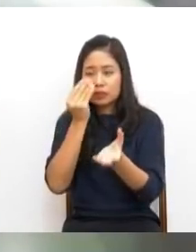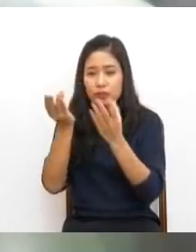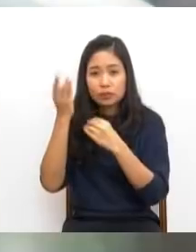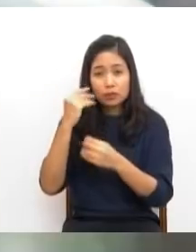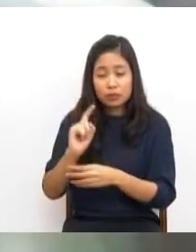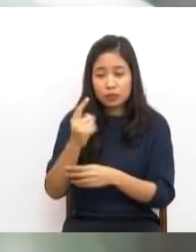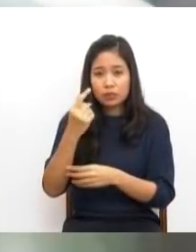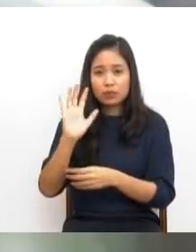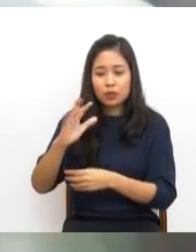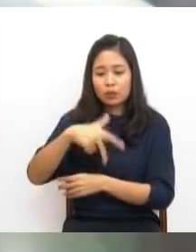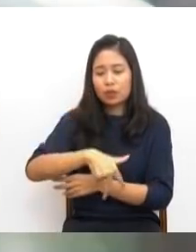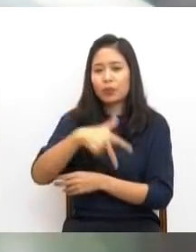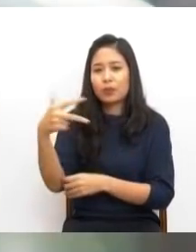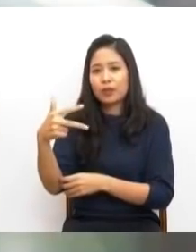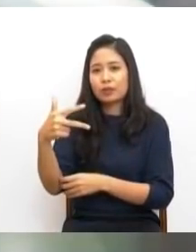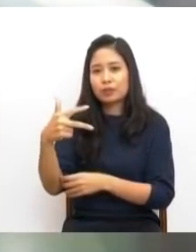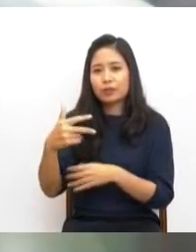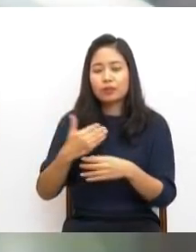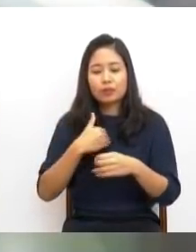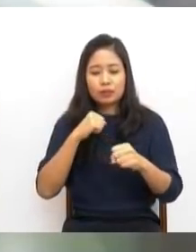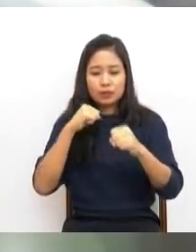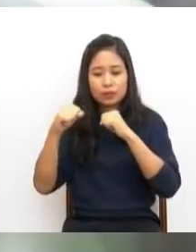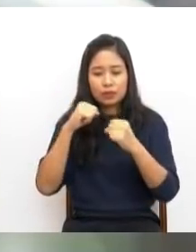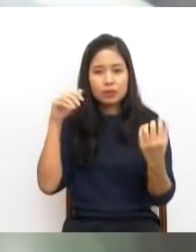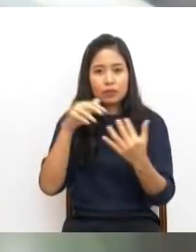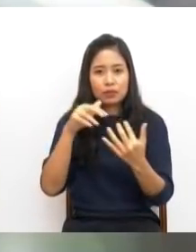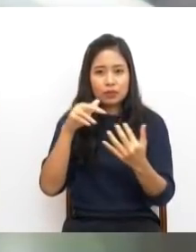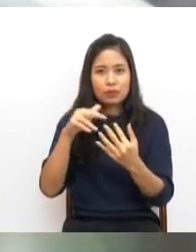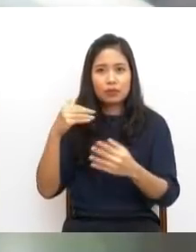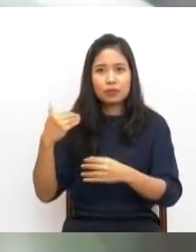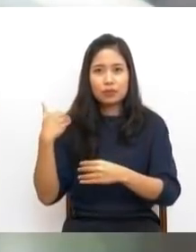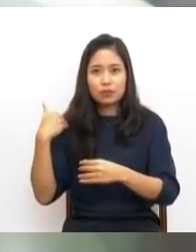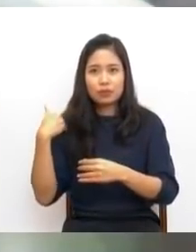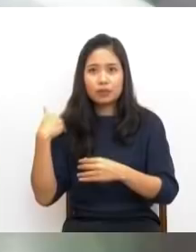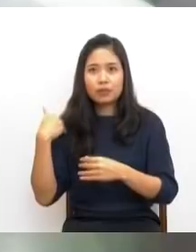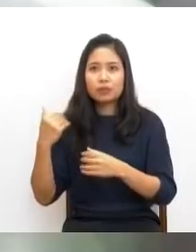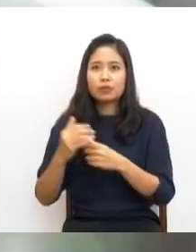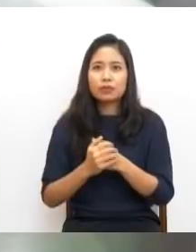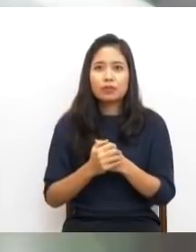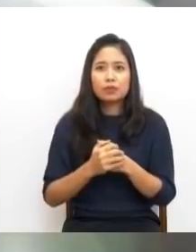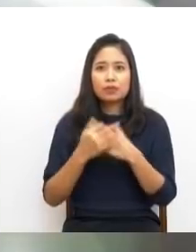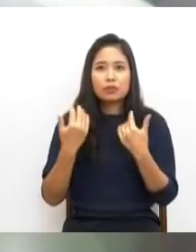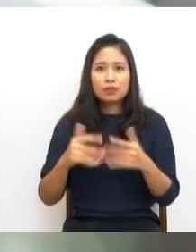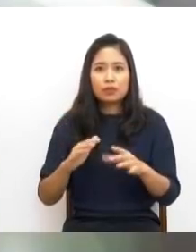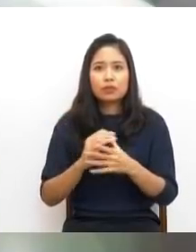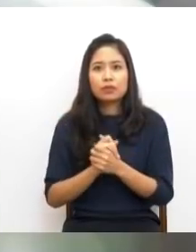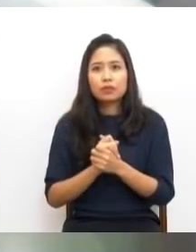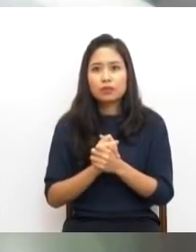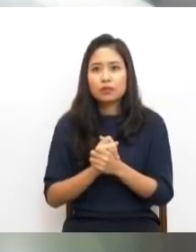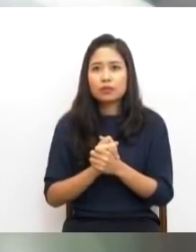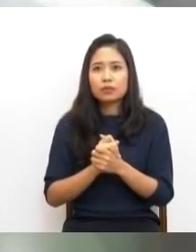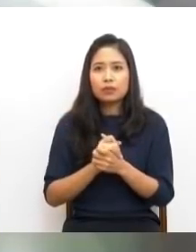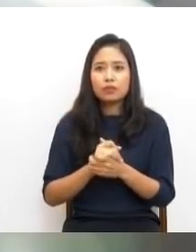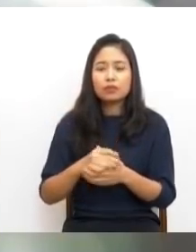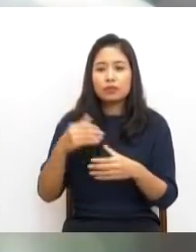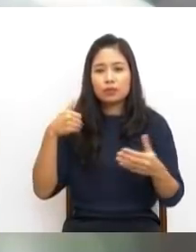ทย PBS นะคะแล้วก็จะมีสื่อเป็นแบบโคดดิ้งการ์ดเป็นแอคทิวิตี้เกมใช่ค่ะก็เอากิจกรรมในร